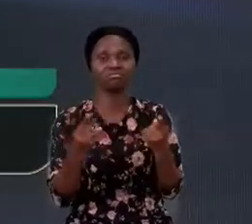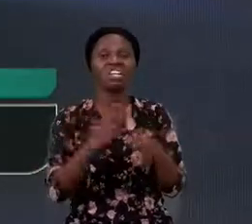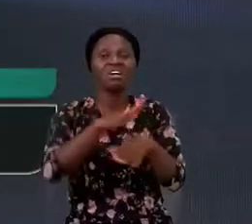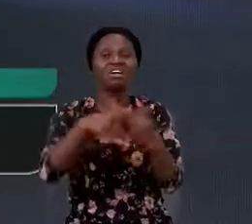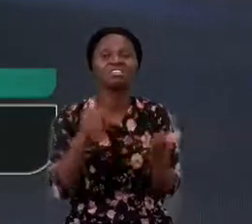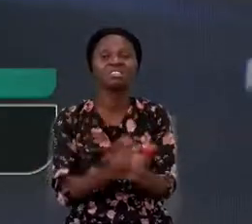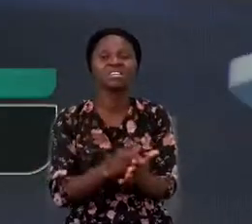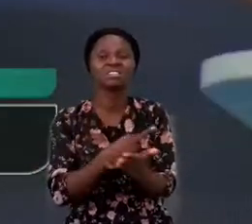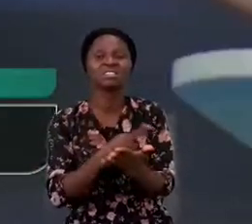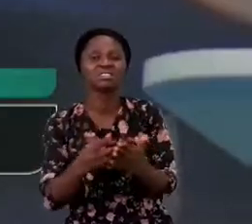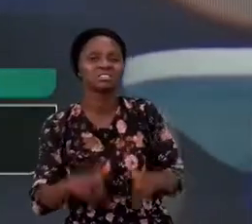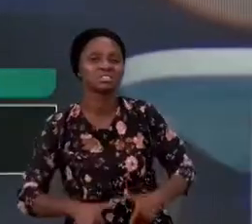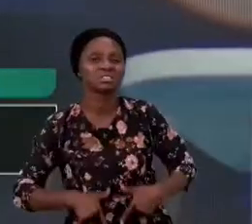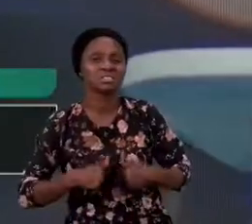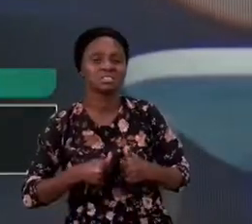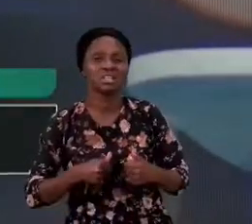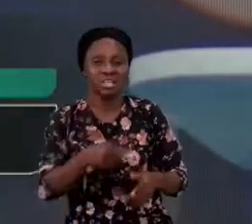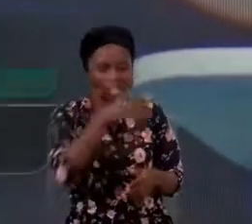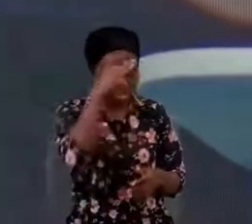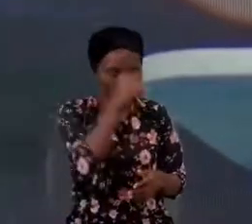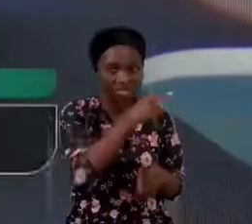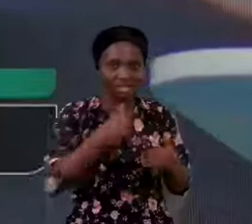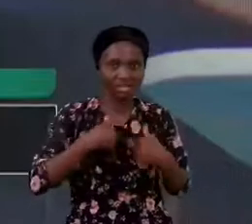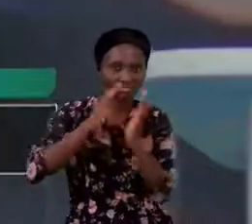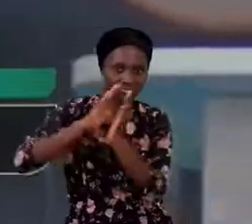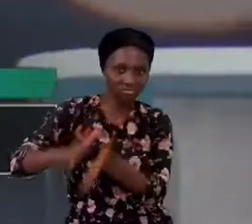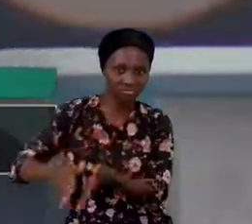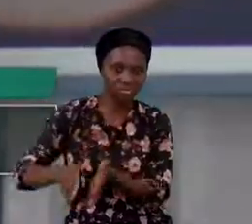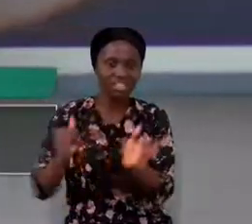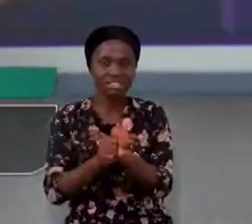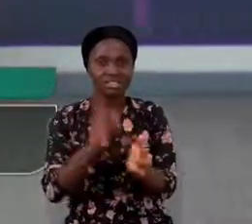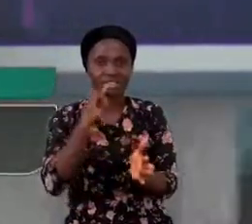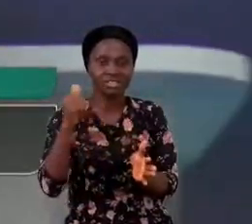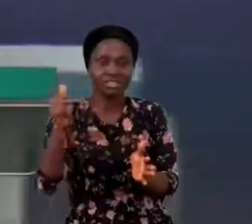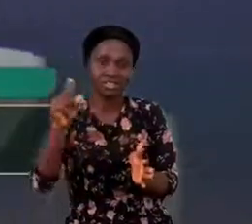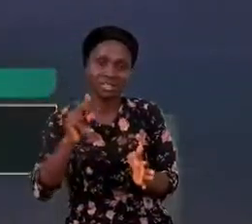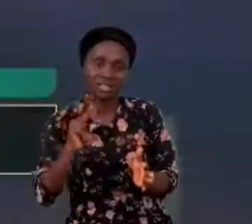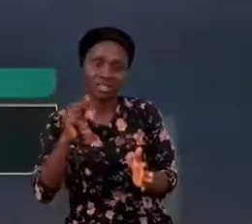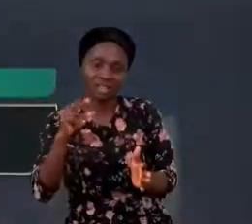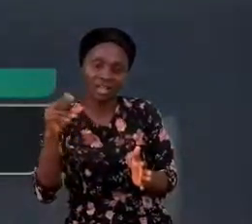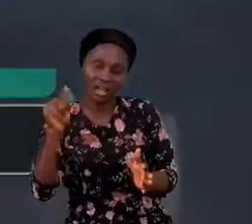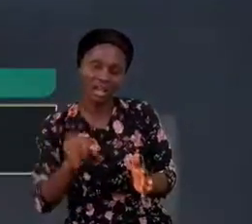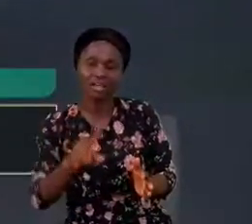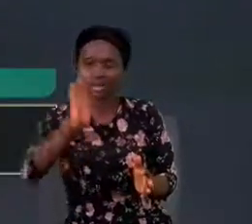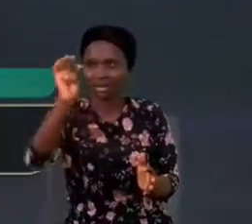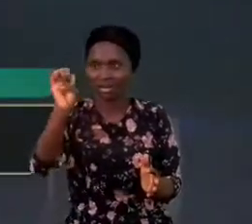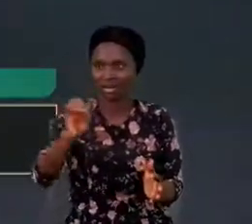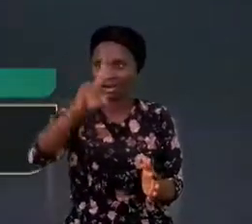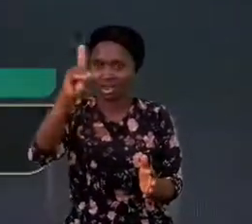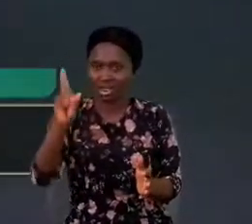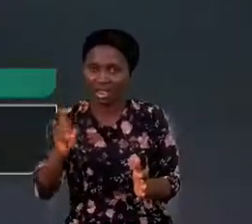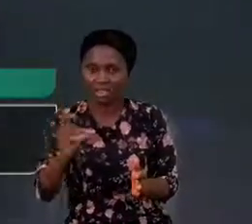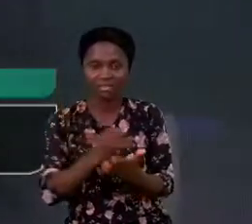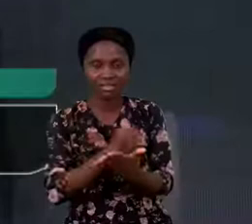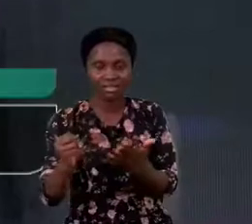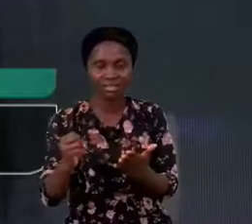saint. Il n'est plus saint. Est-ce qu'il se soumet? Est-ce qu'il voit quelque chose de bon? Il